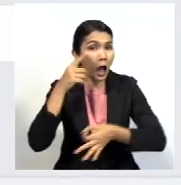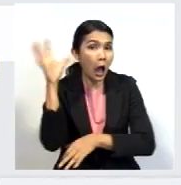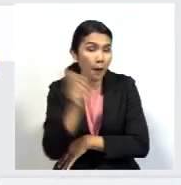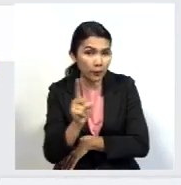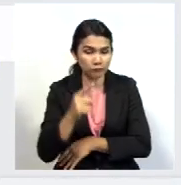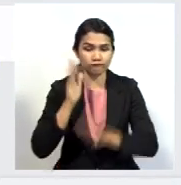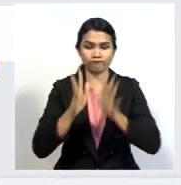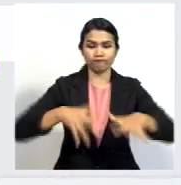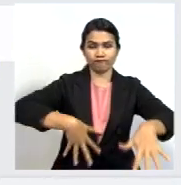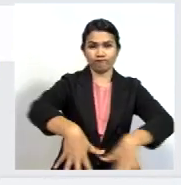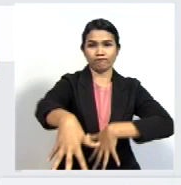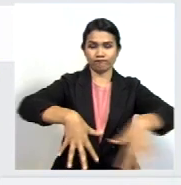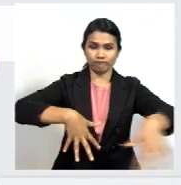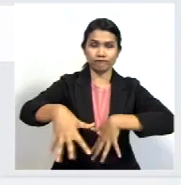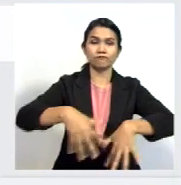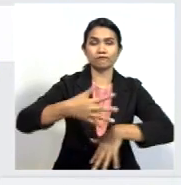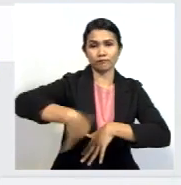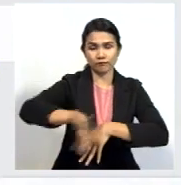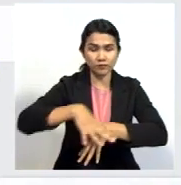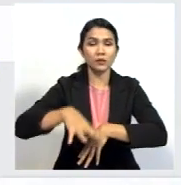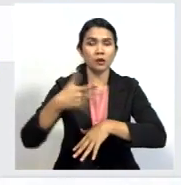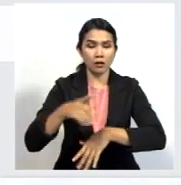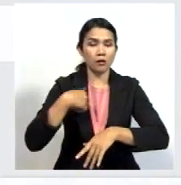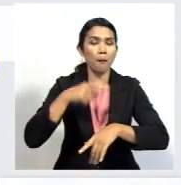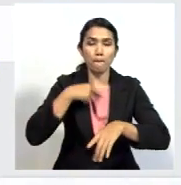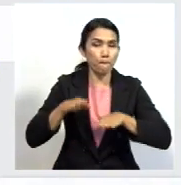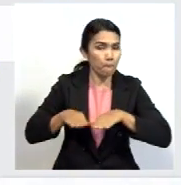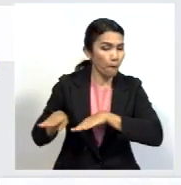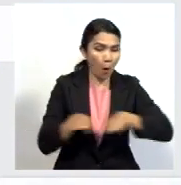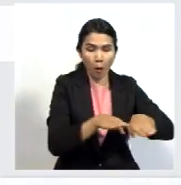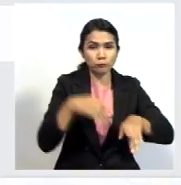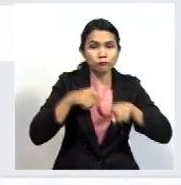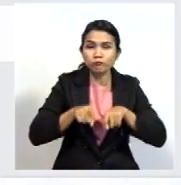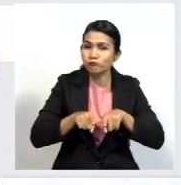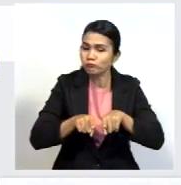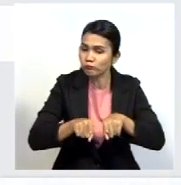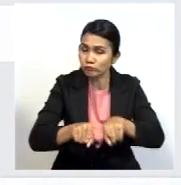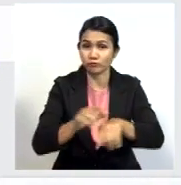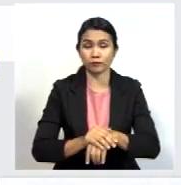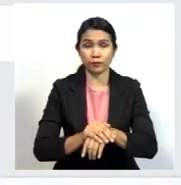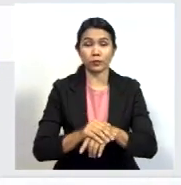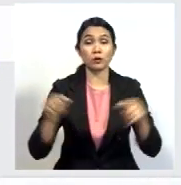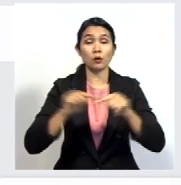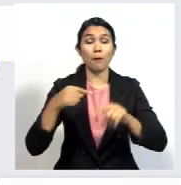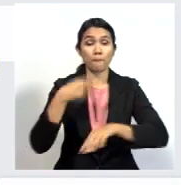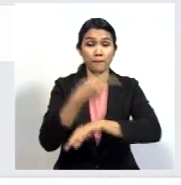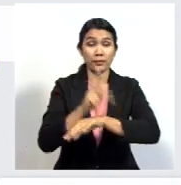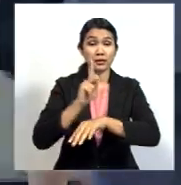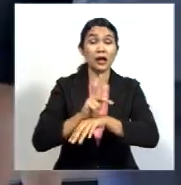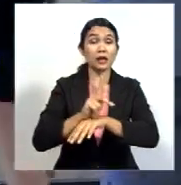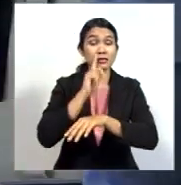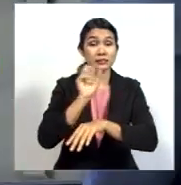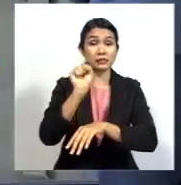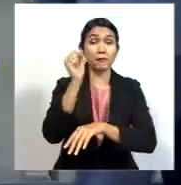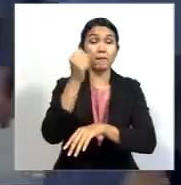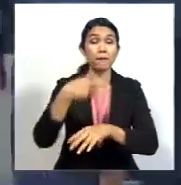เสียงของประชาชนและก้าวเดินต่อไปพร้อมกับประชาชนทุกคนครับด้านนายชวนหลีกภัยประธานสภาผู้แทนราษฎรยอม